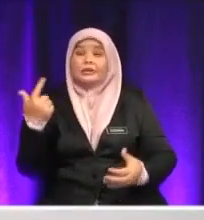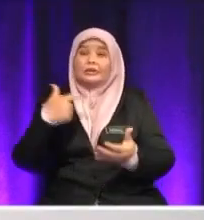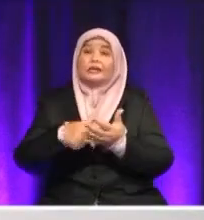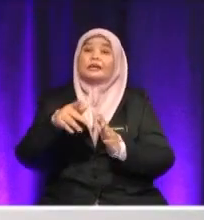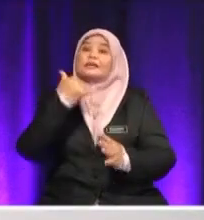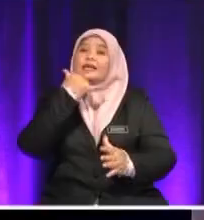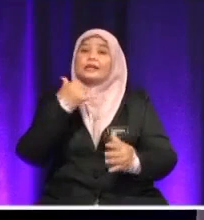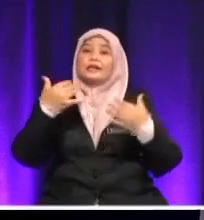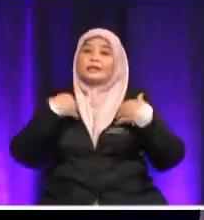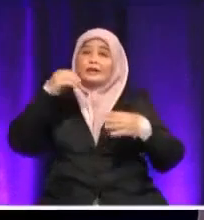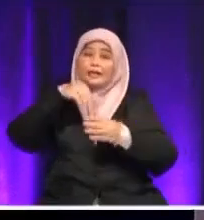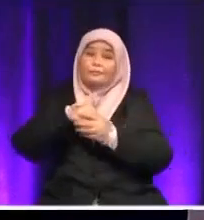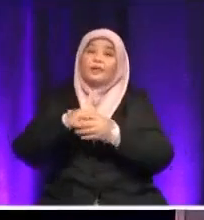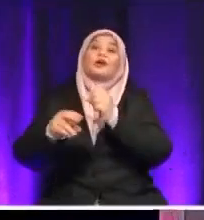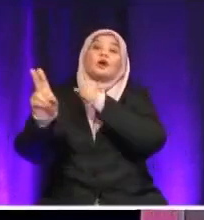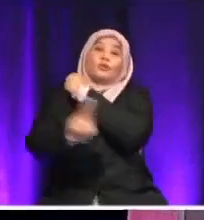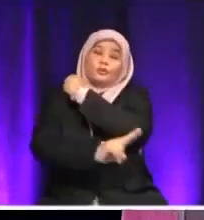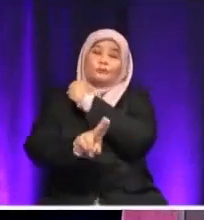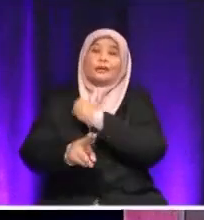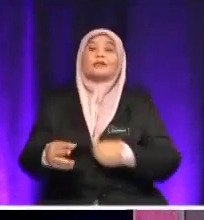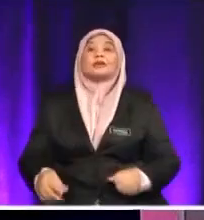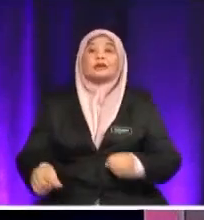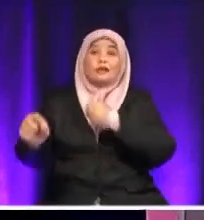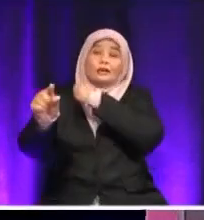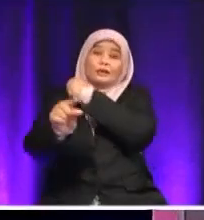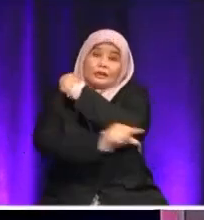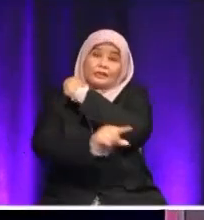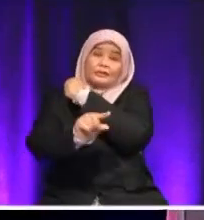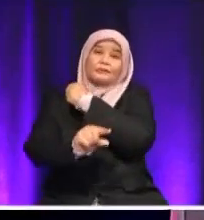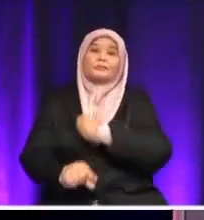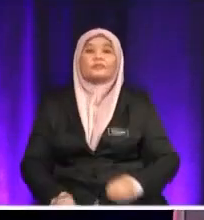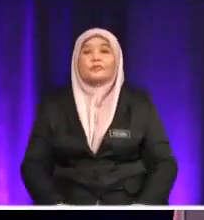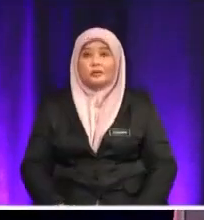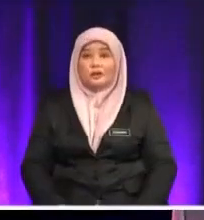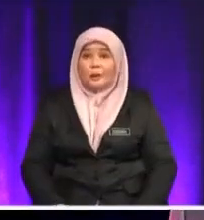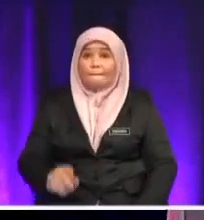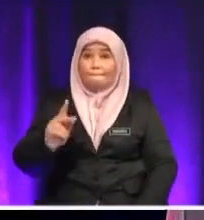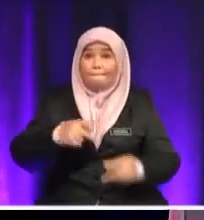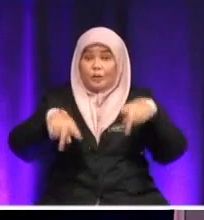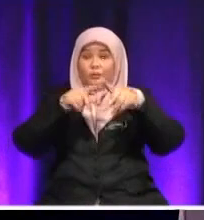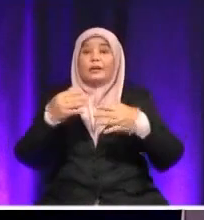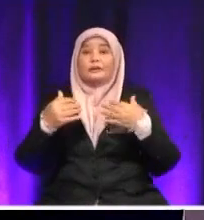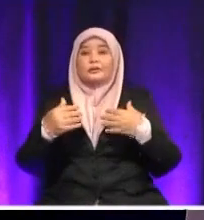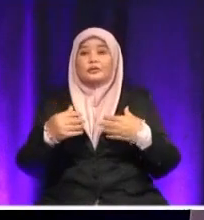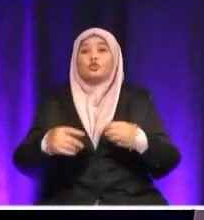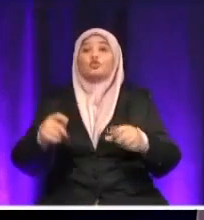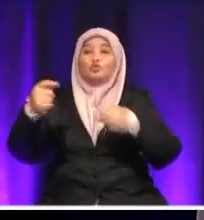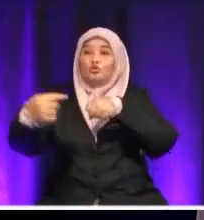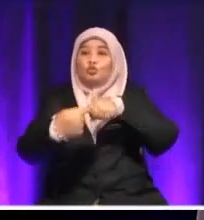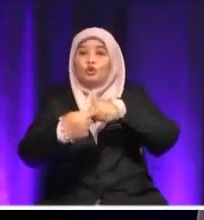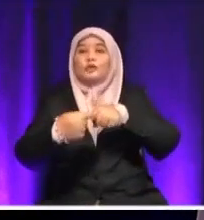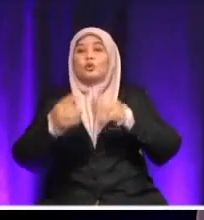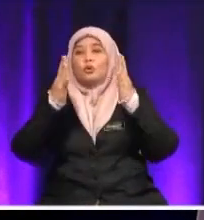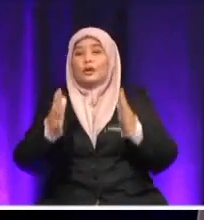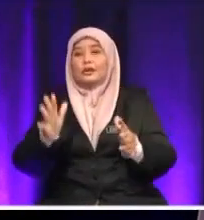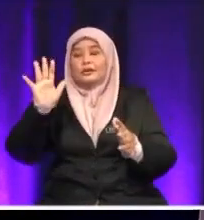dalam hudud. Ya. Yeah. Okey, antaranya kita ada qazaf. Okey, kalau qazaf ini dia perlu dikatakan sebagai tuduhan orang